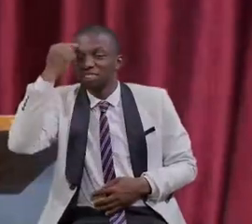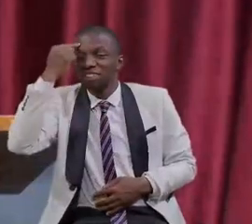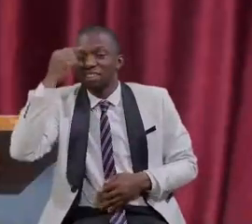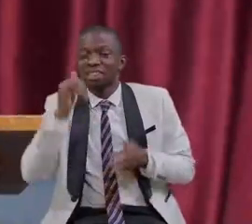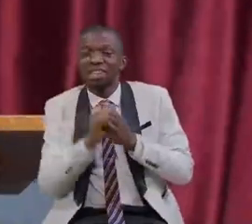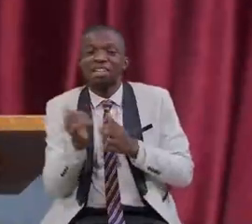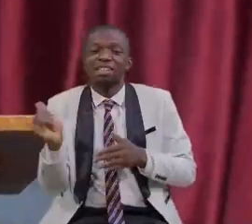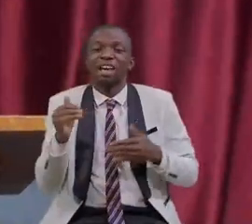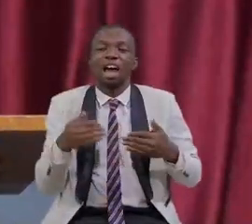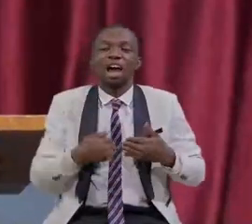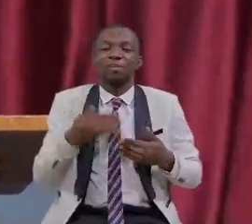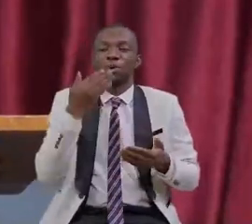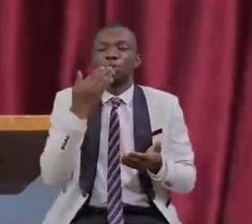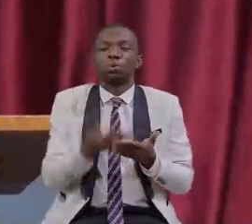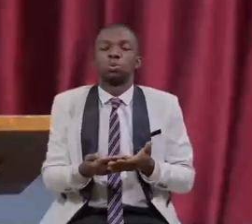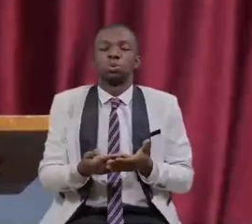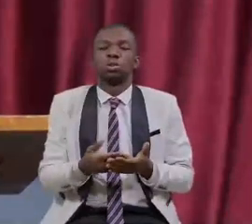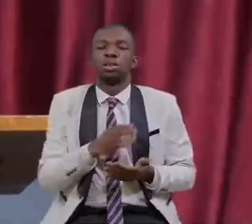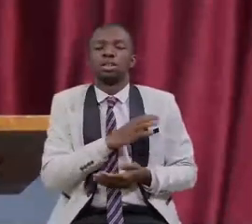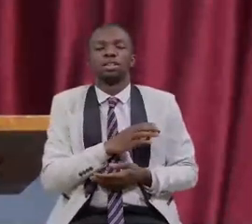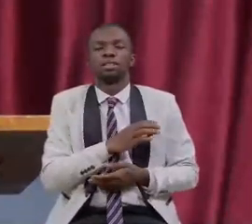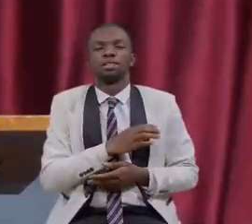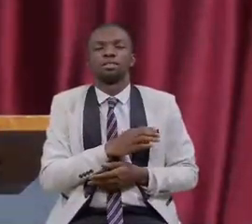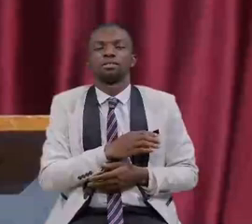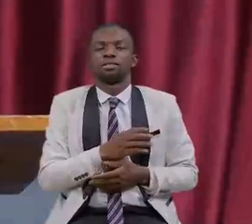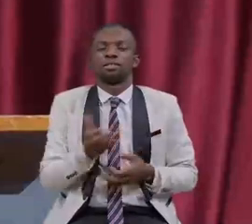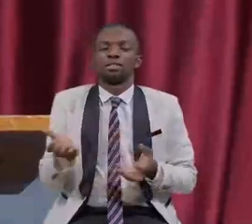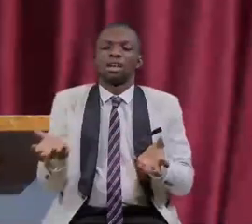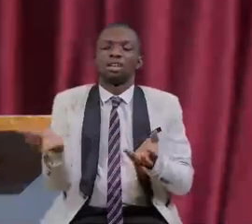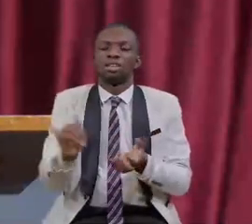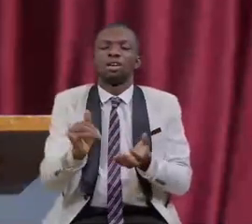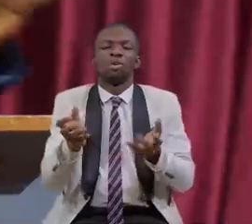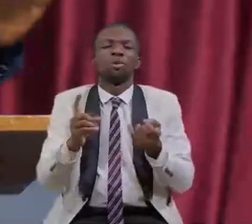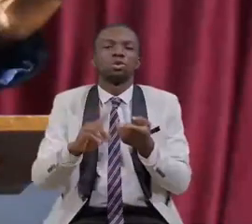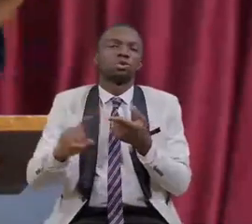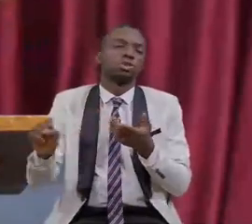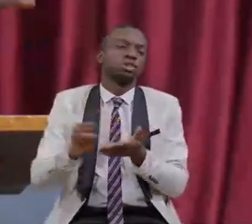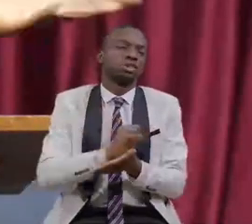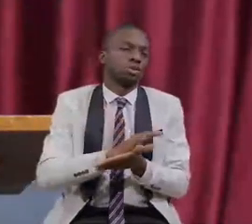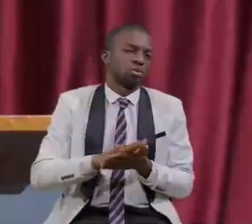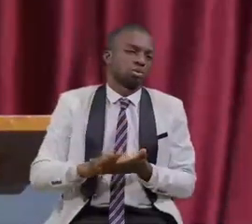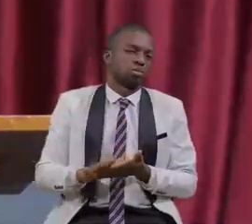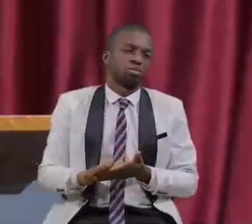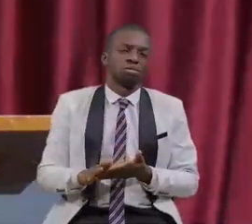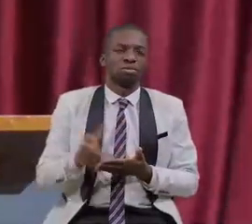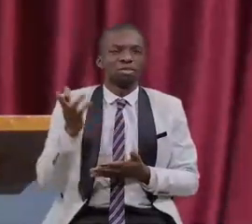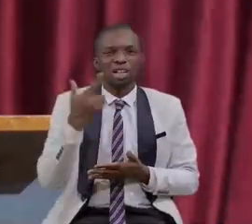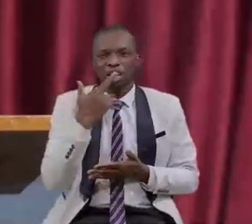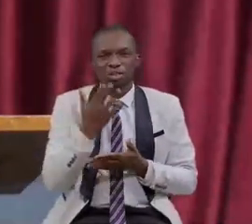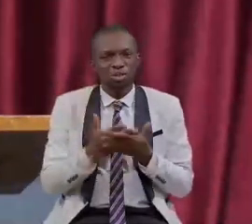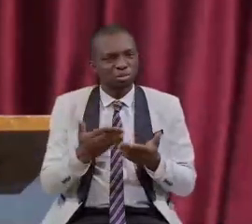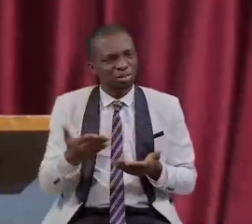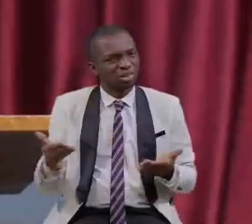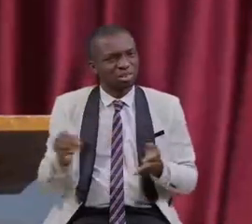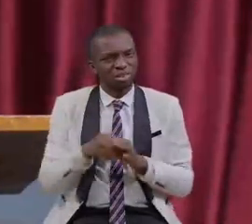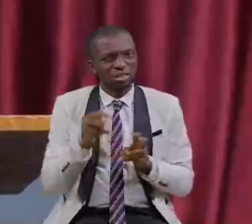bonnes intentions. Alors, ils nous font signe de venir afin de nous brutaliser. Il y a des choses dans le